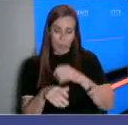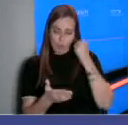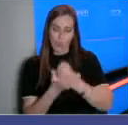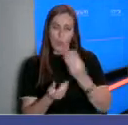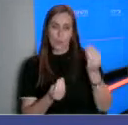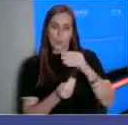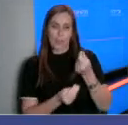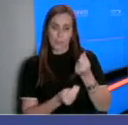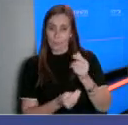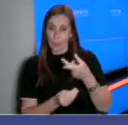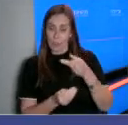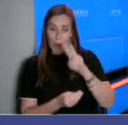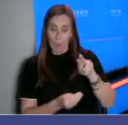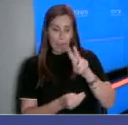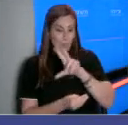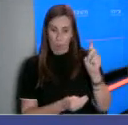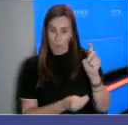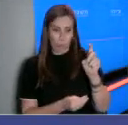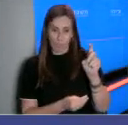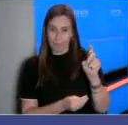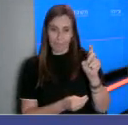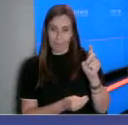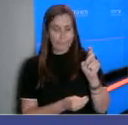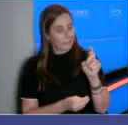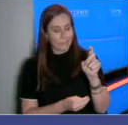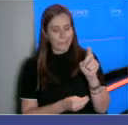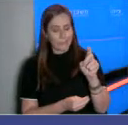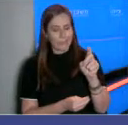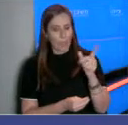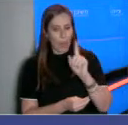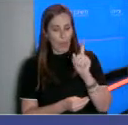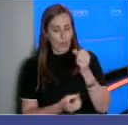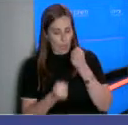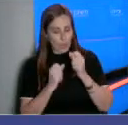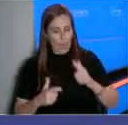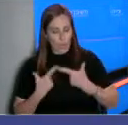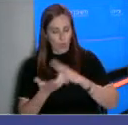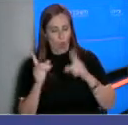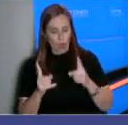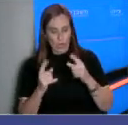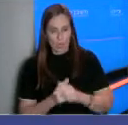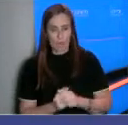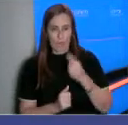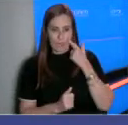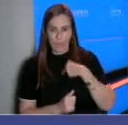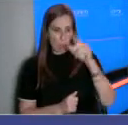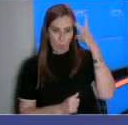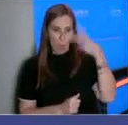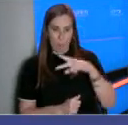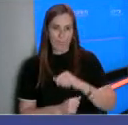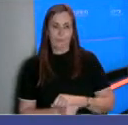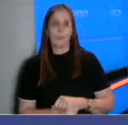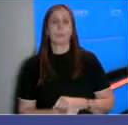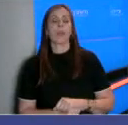את התוספת, כי מ-2,300 שקלים... לא קל לחיות חודש שנים במדינת ישראל. נראה לי שהם לא מבינים את